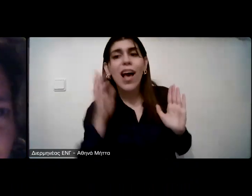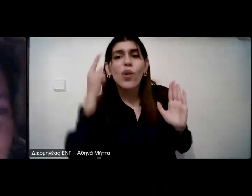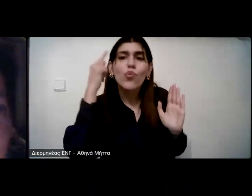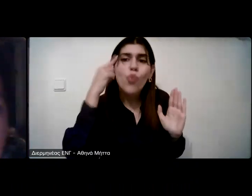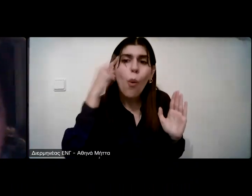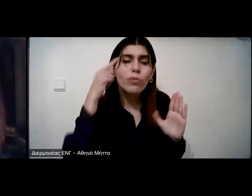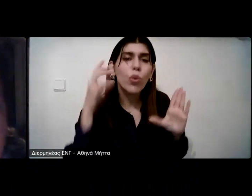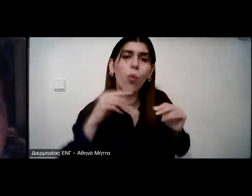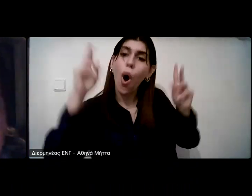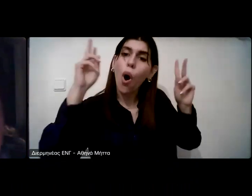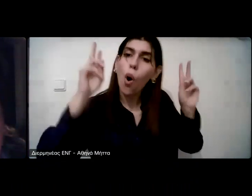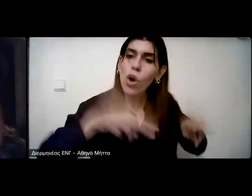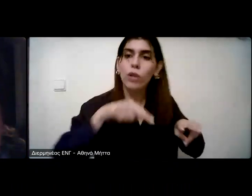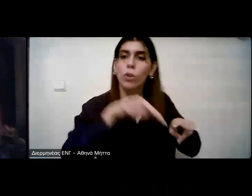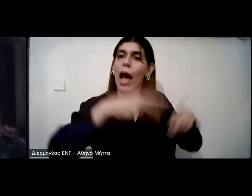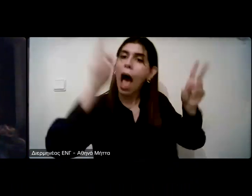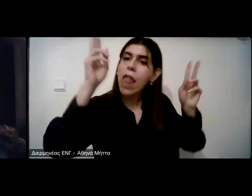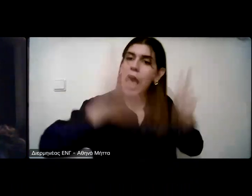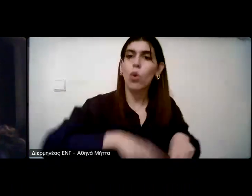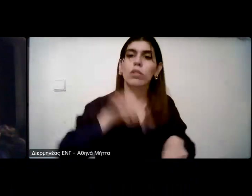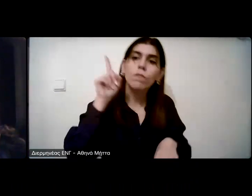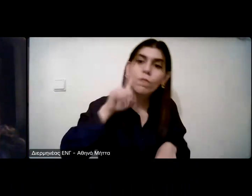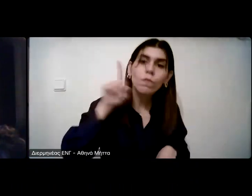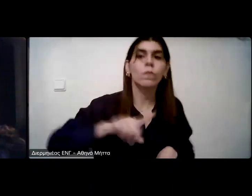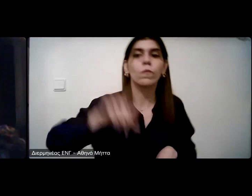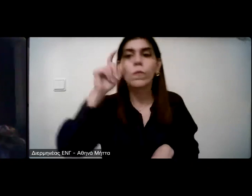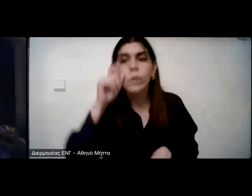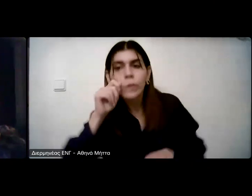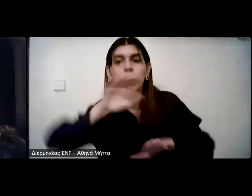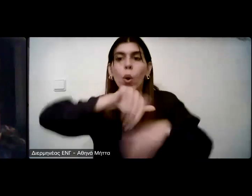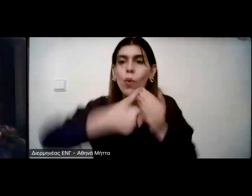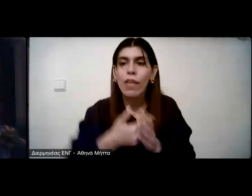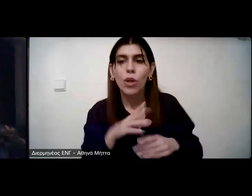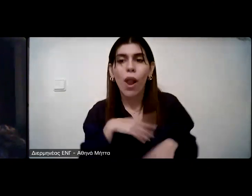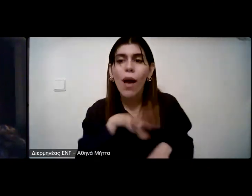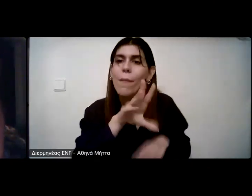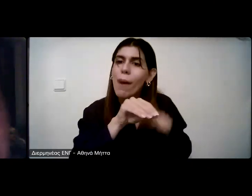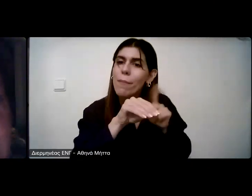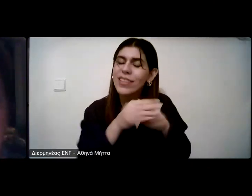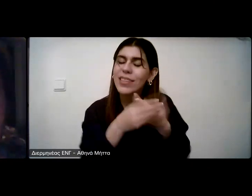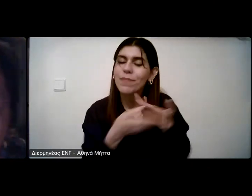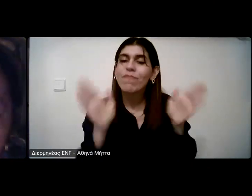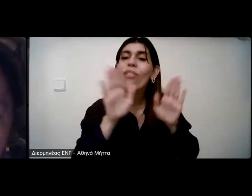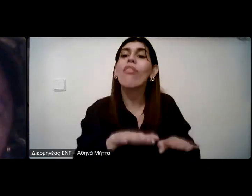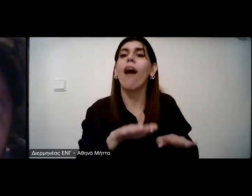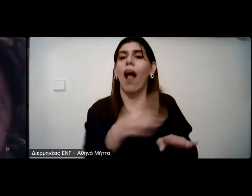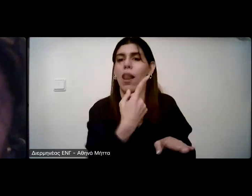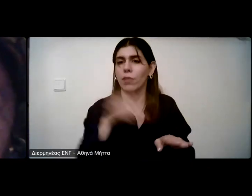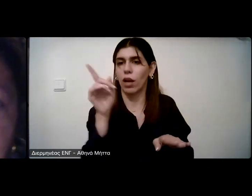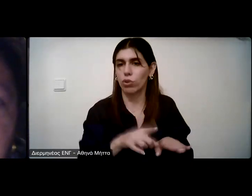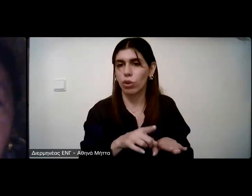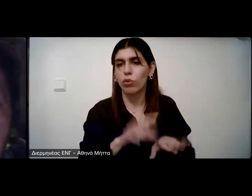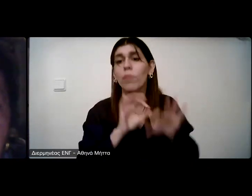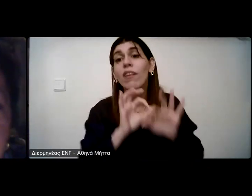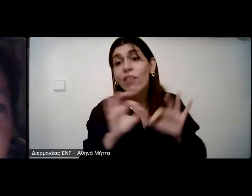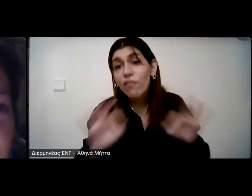θέλει πραγματικά ορατότητα. Θέλει δηλαδή να κάτσει κανείς και να δει μια σειρά θέματα. Οι λύσεις δεν είναι εύκολες, όπως είπε και η